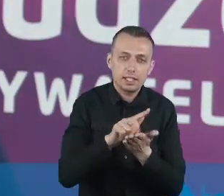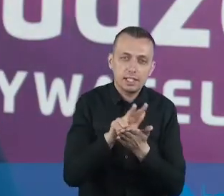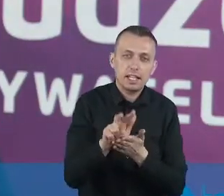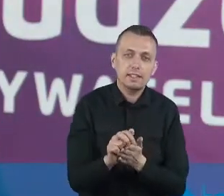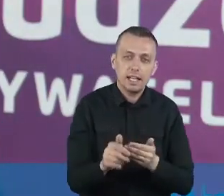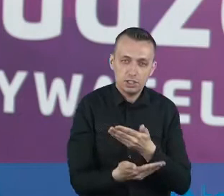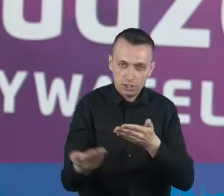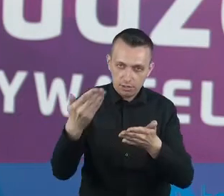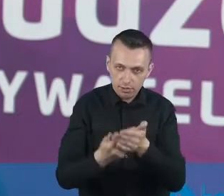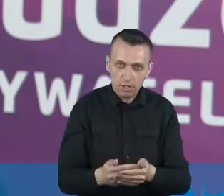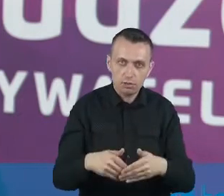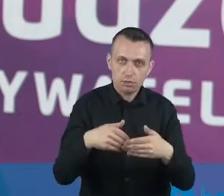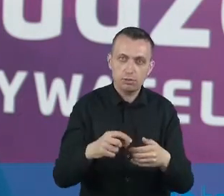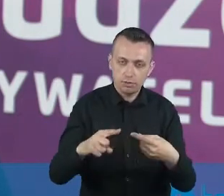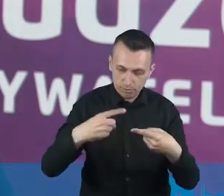wniosków, zarówno